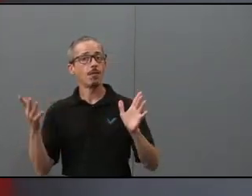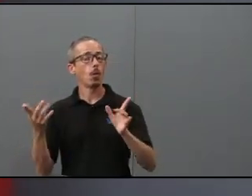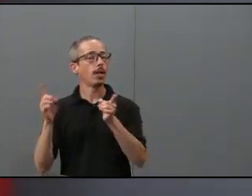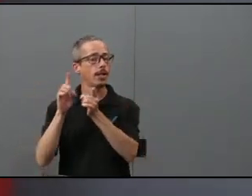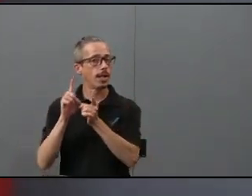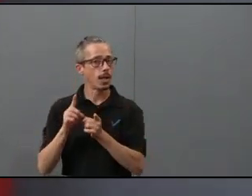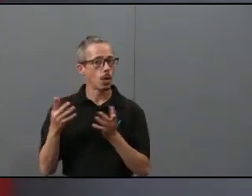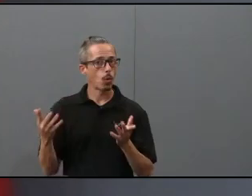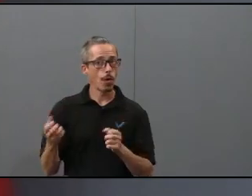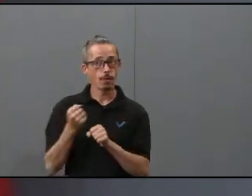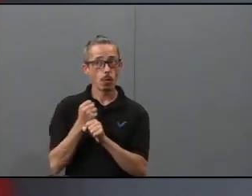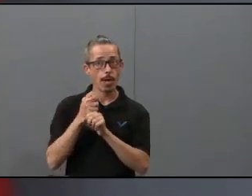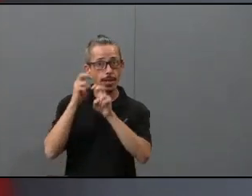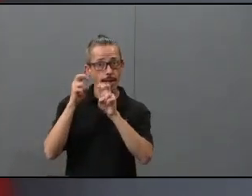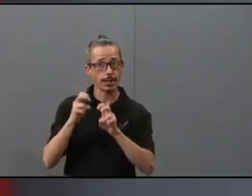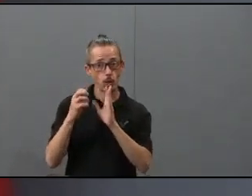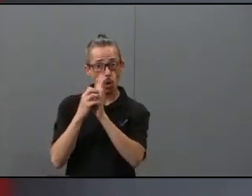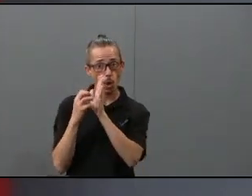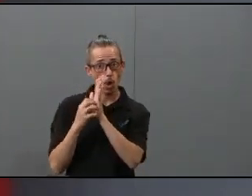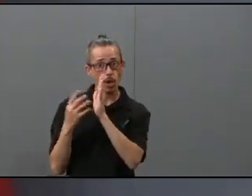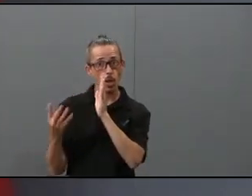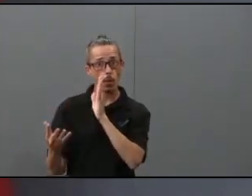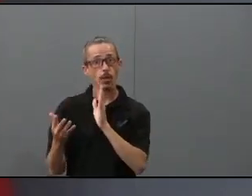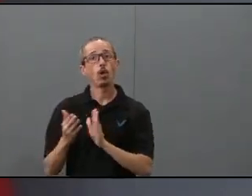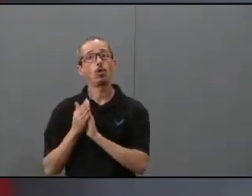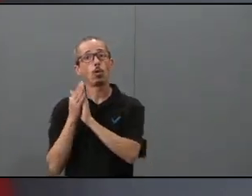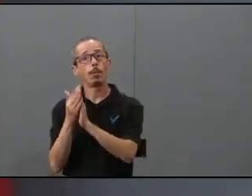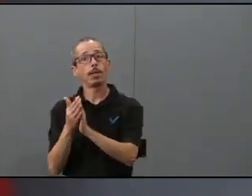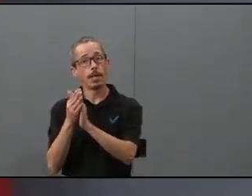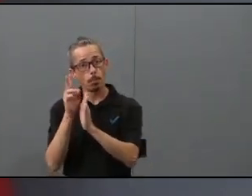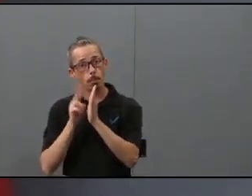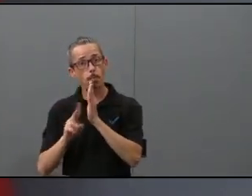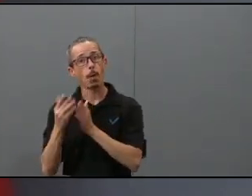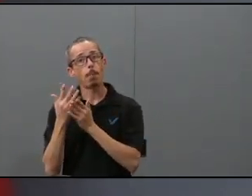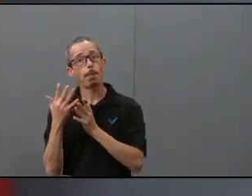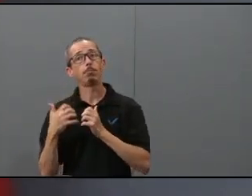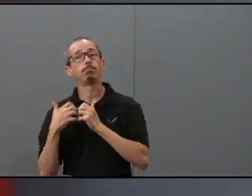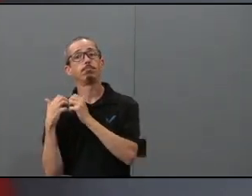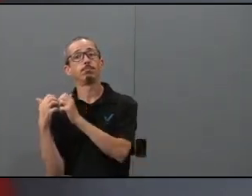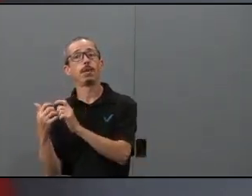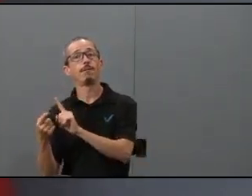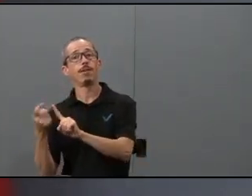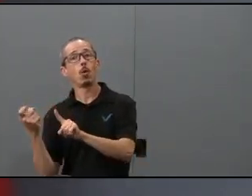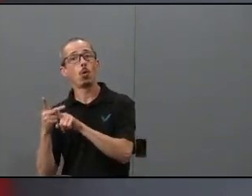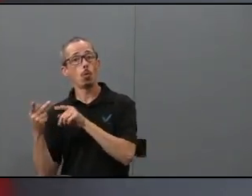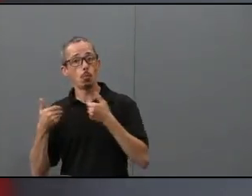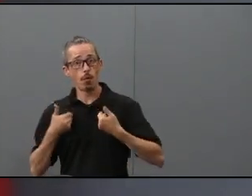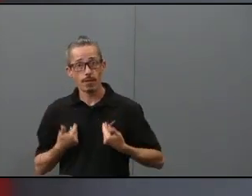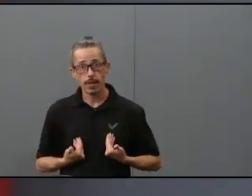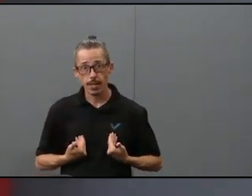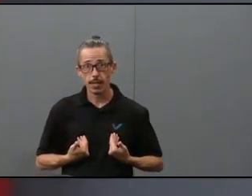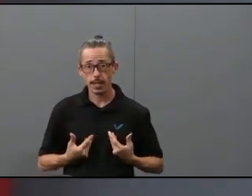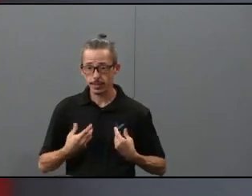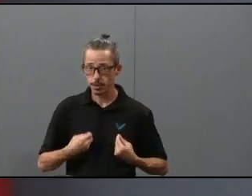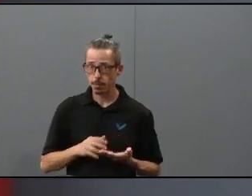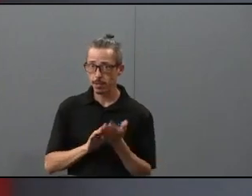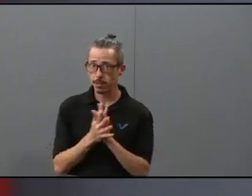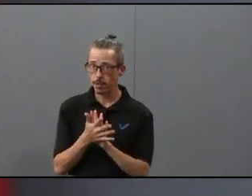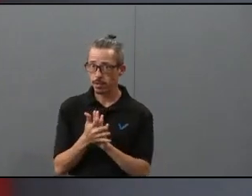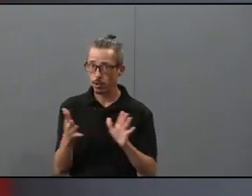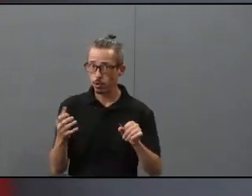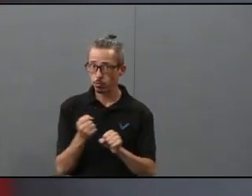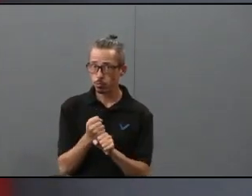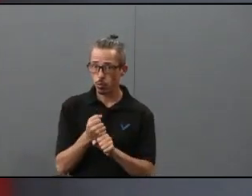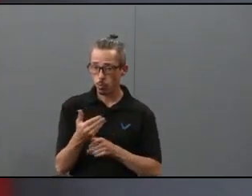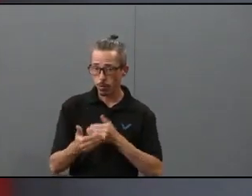lorsqu'une analyse du code est demandé celle-ci doit être préparée par un professionnel simplifier et clarifier le